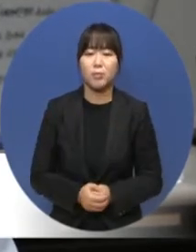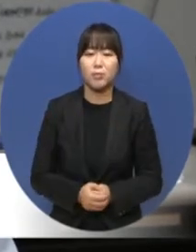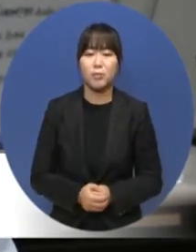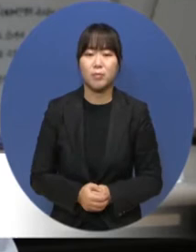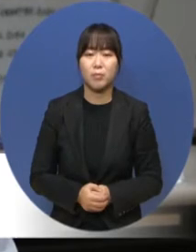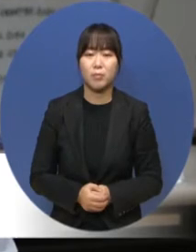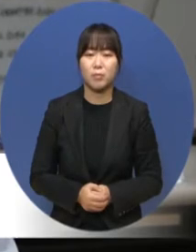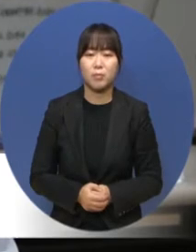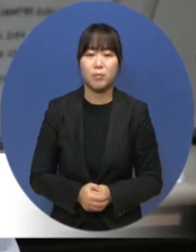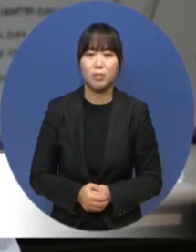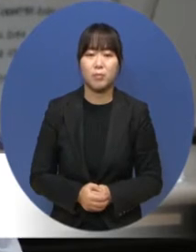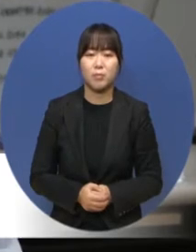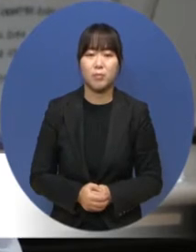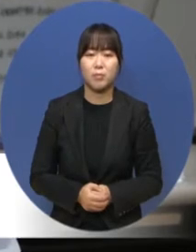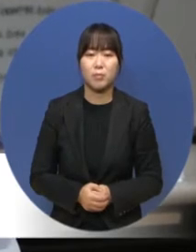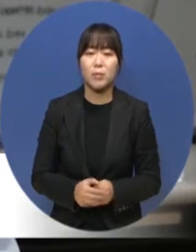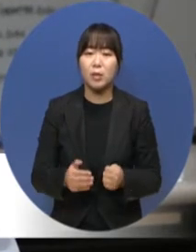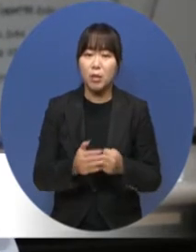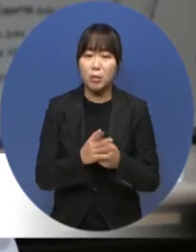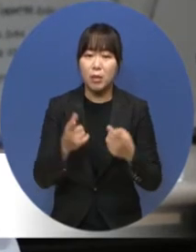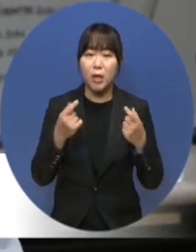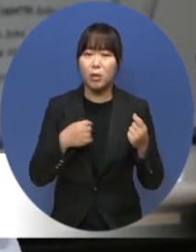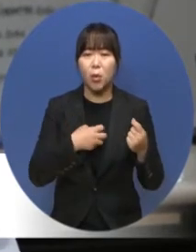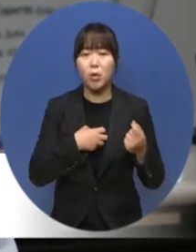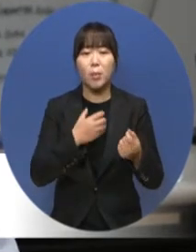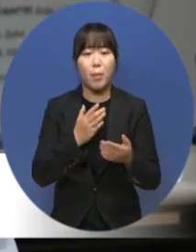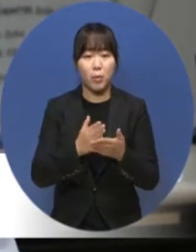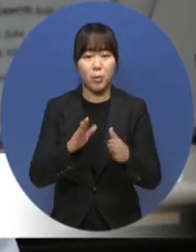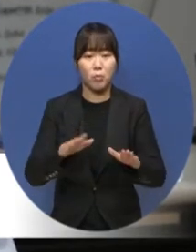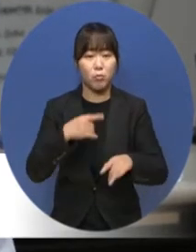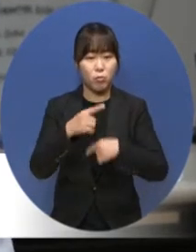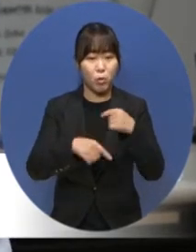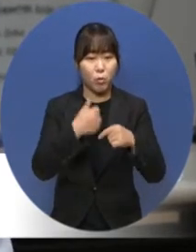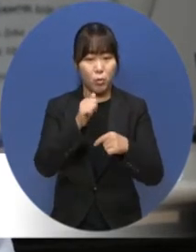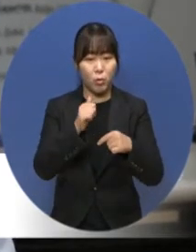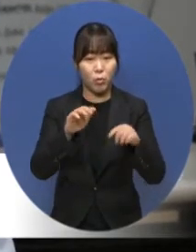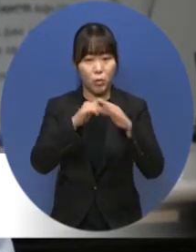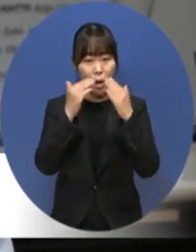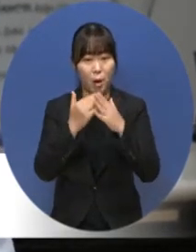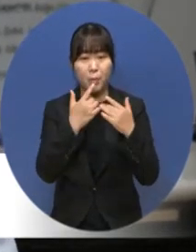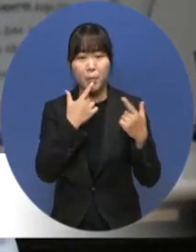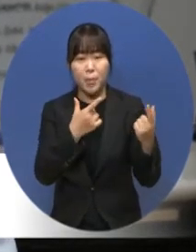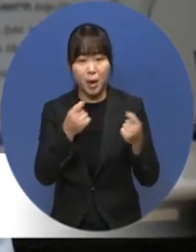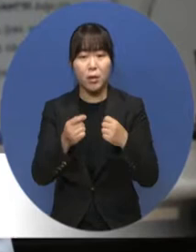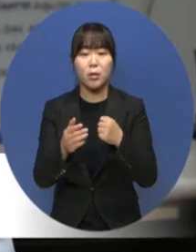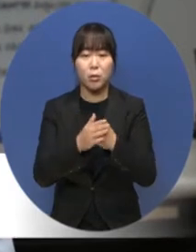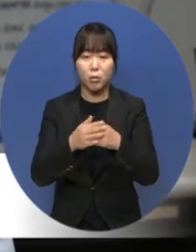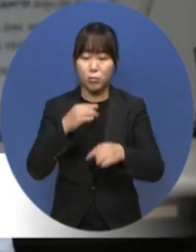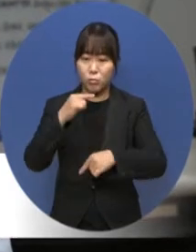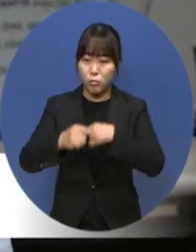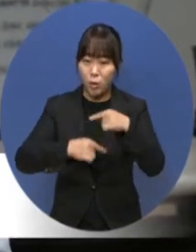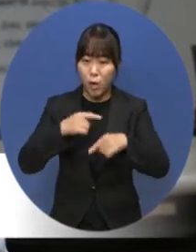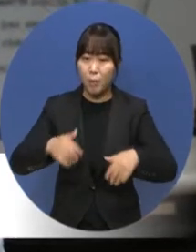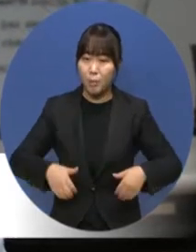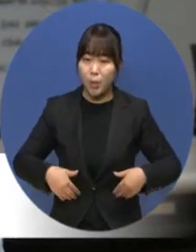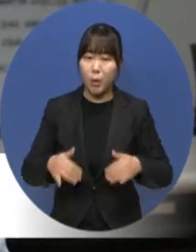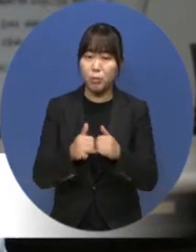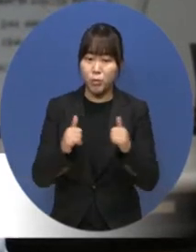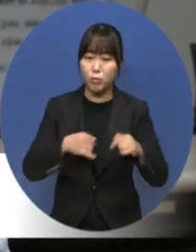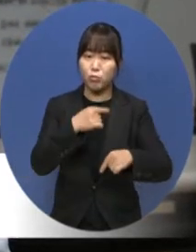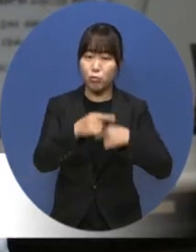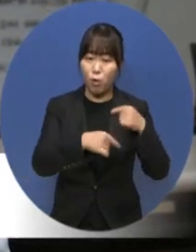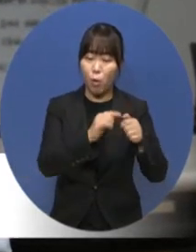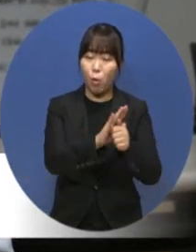했었습니다. 그래서 이제 그런 거 걱정 없이 지금 수화 등록도 다 해주고 하니까 수화가 필요하신 분은